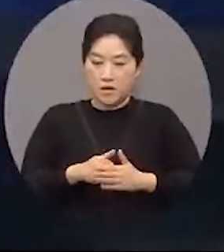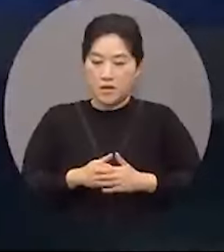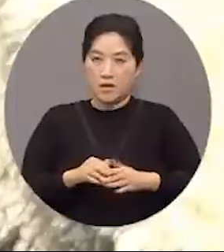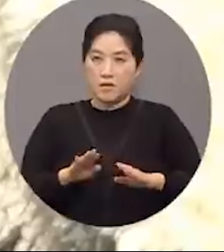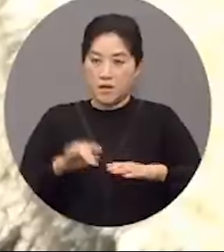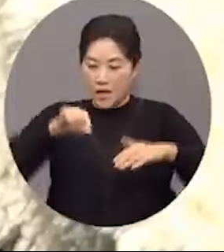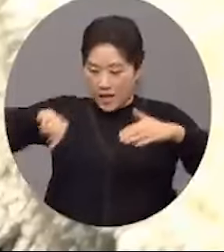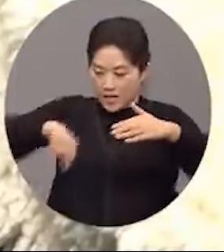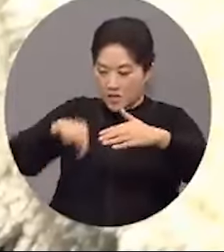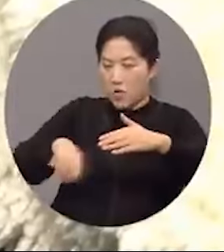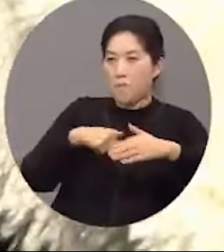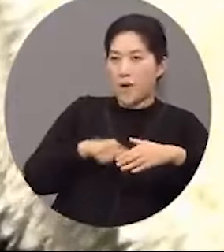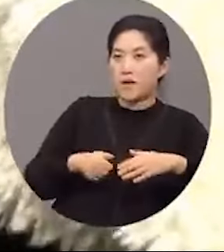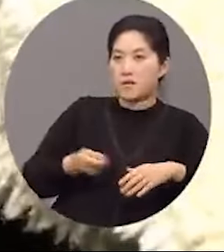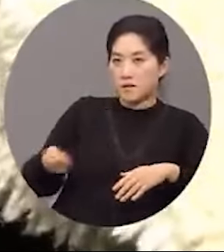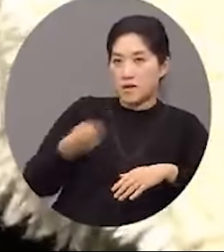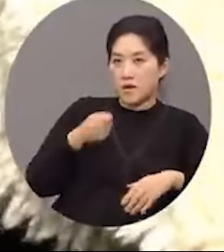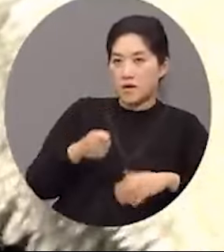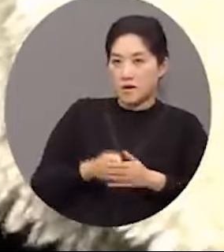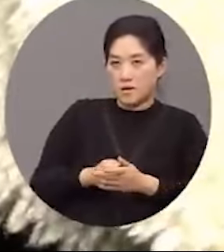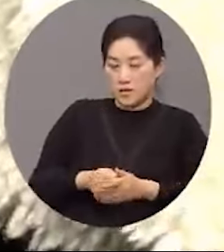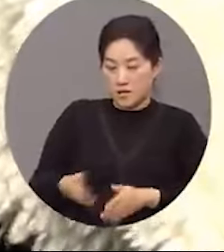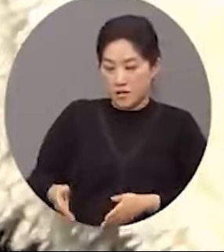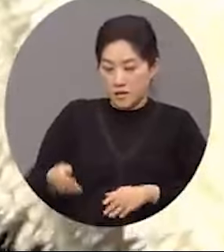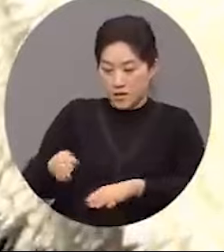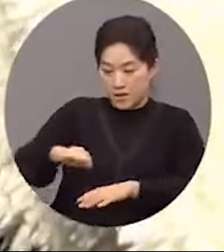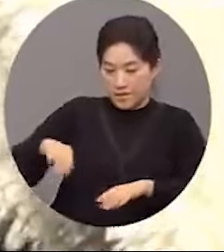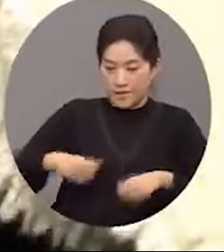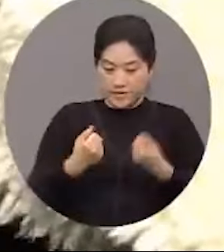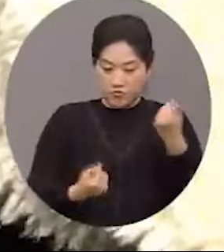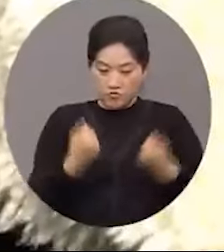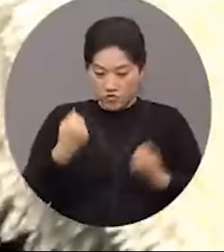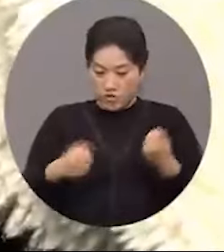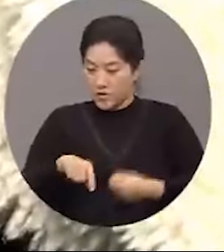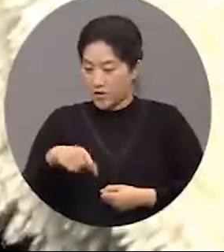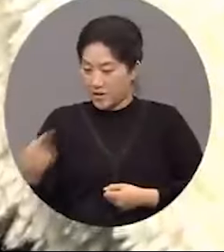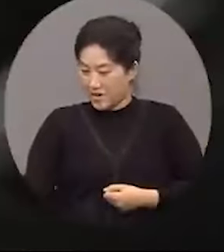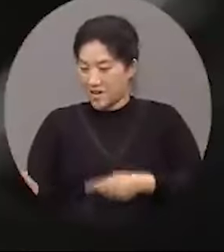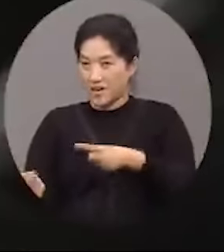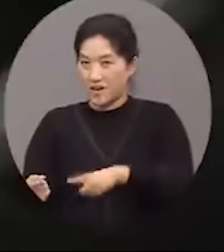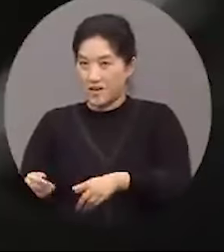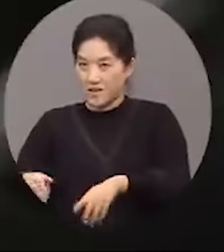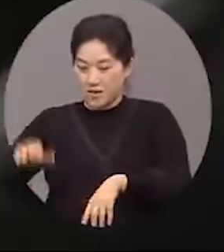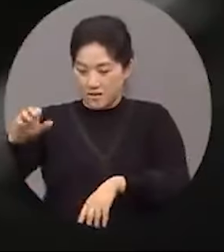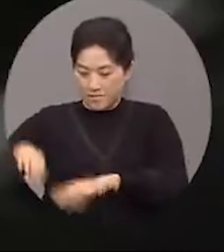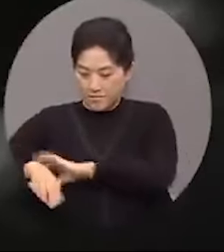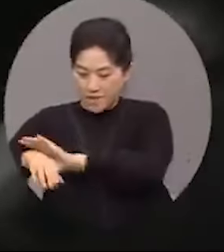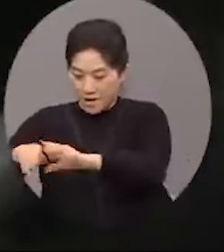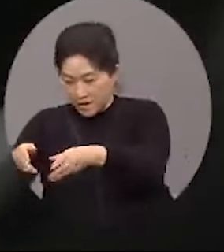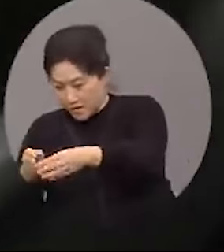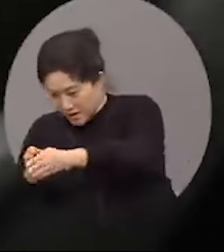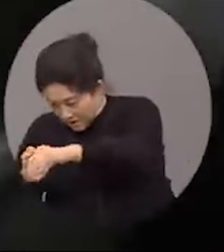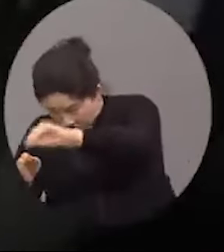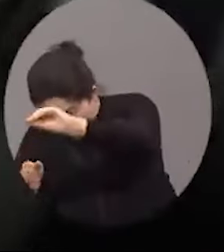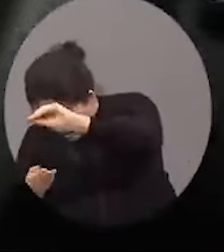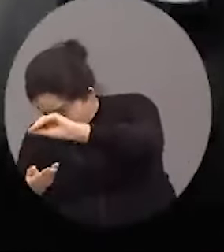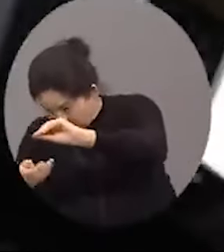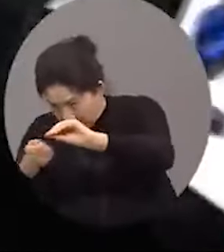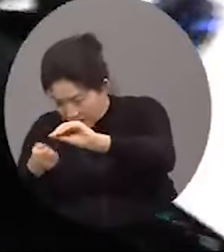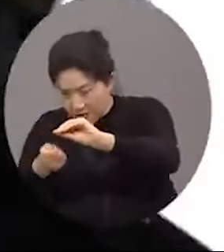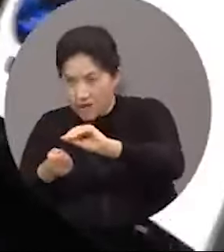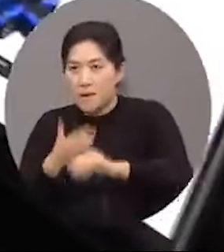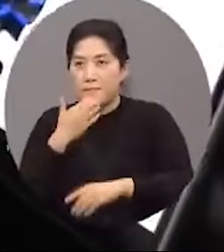수밖에 없습니다. 운전자는 그나마 앞자리 운전석, 문짝 팔걸이 안쪽 손잡이를 찾아 열 수